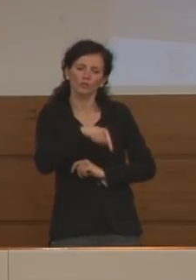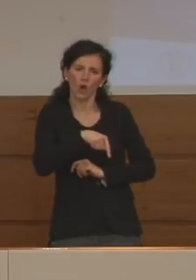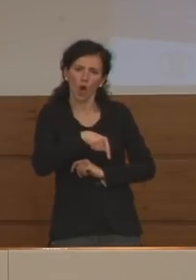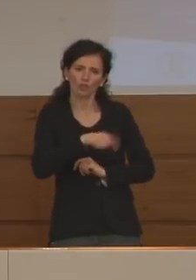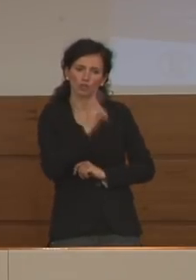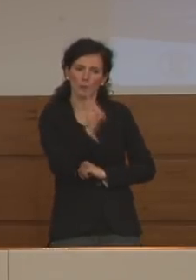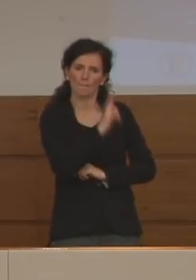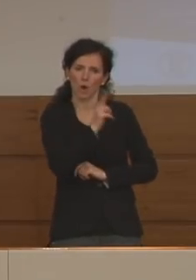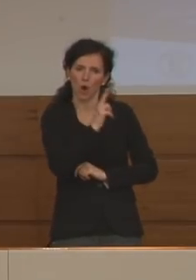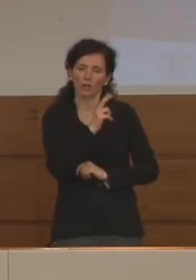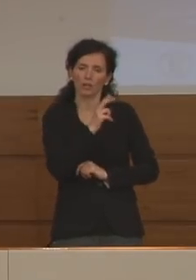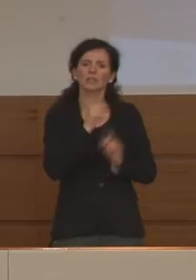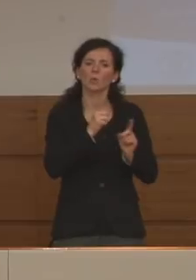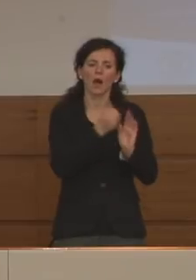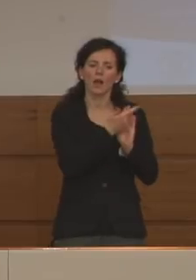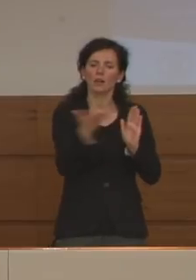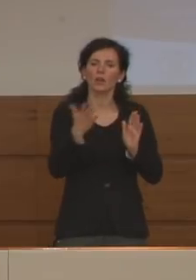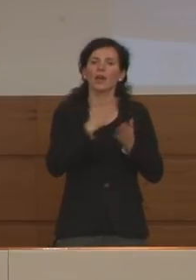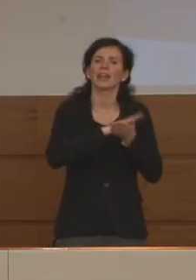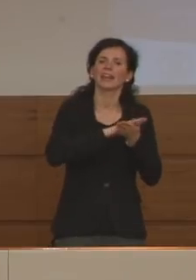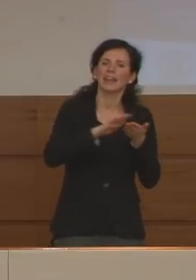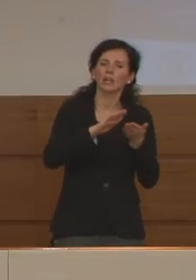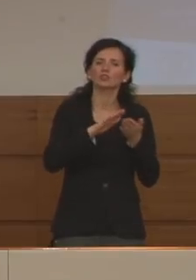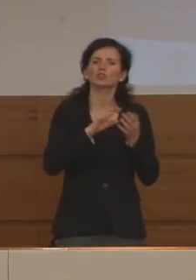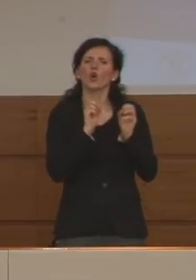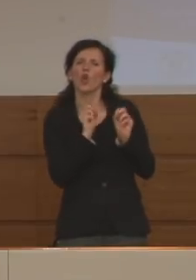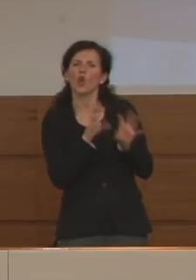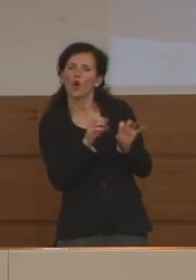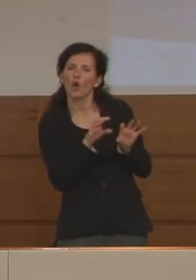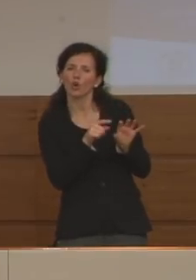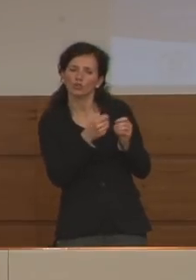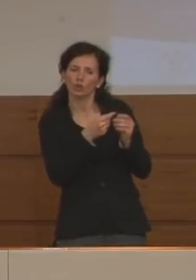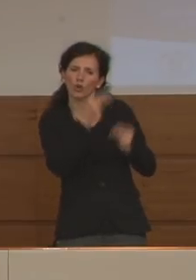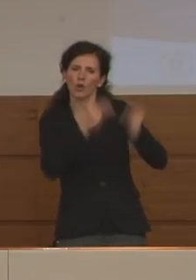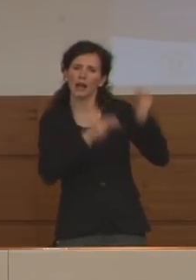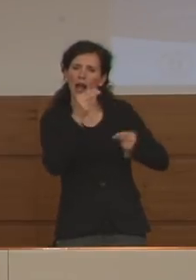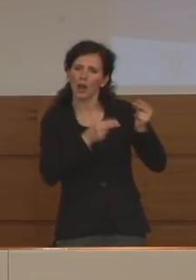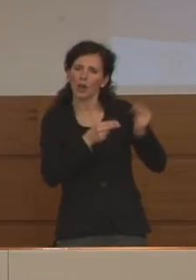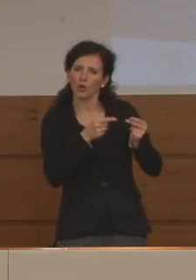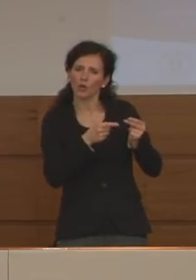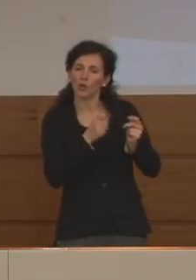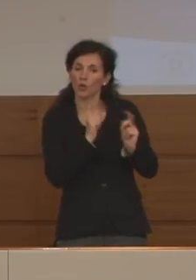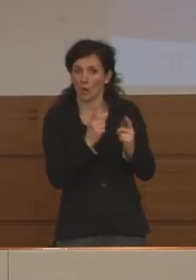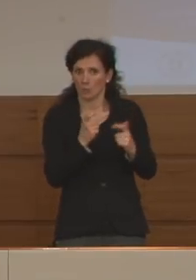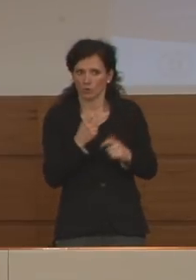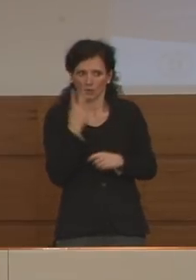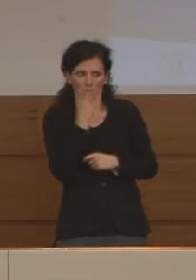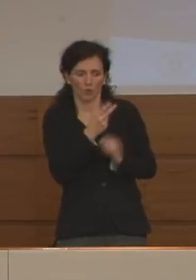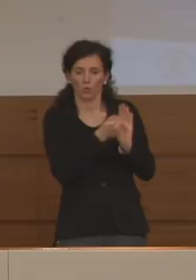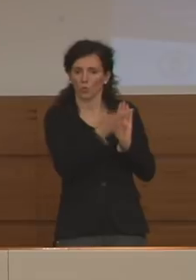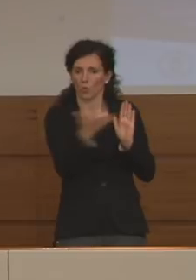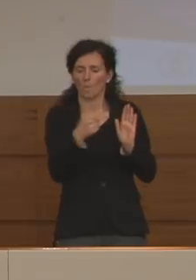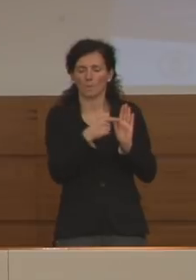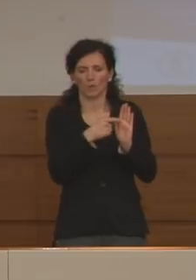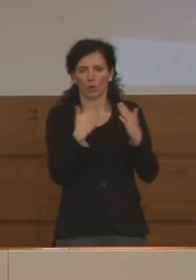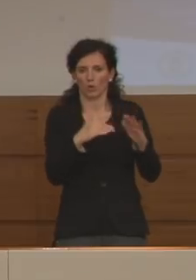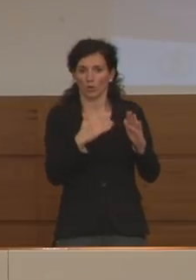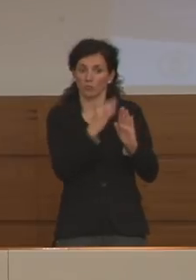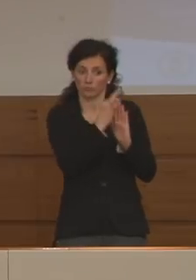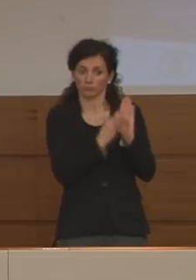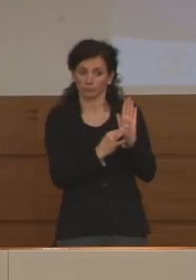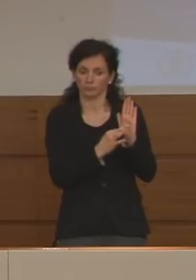lordo secondo voi di quello che comunque era un dato oggettivo discretamente inquietante nel corso dell'anno per patologie